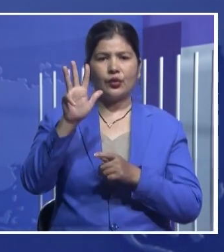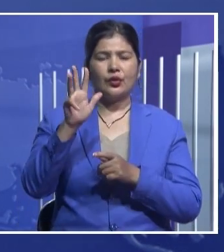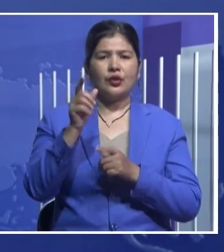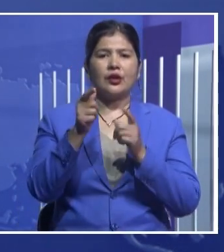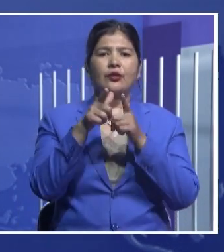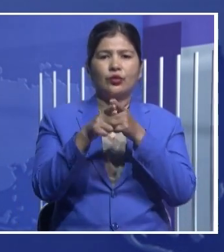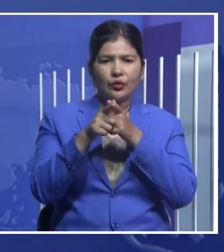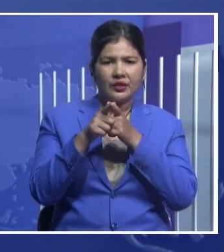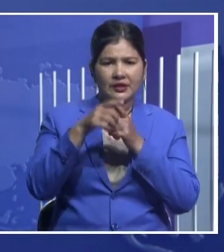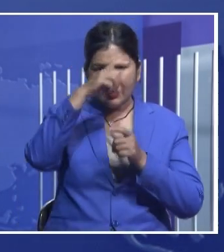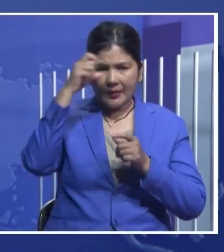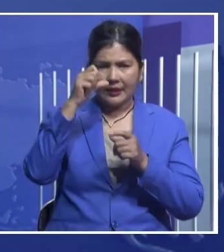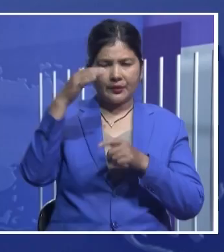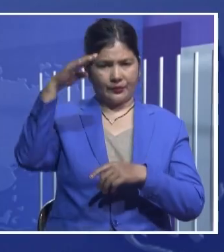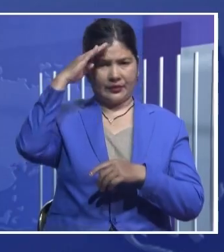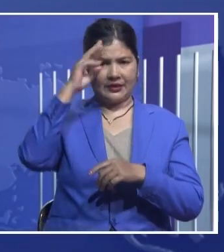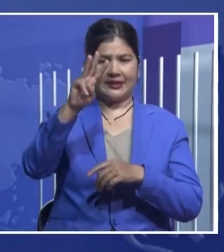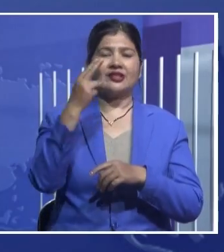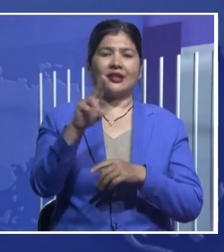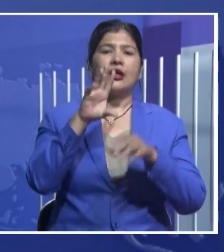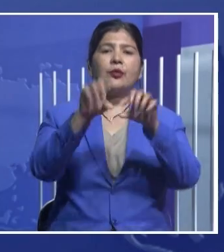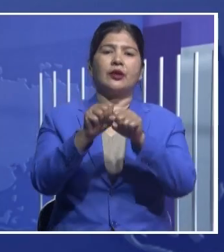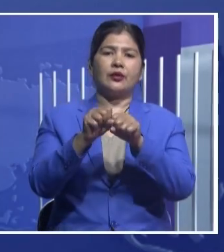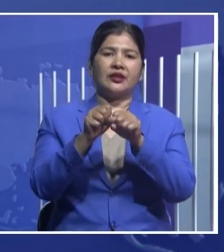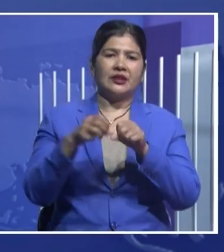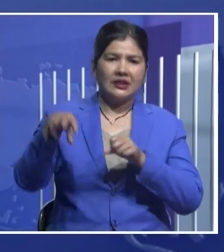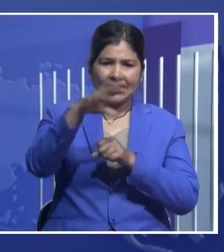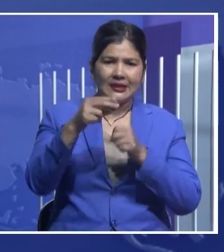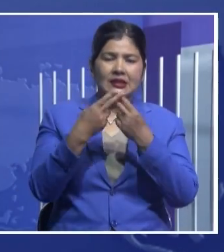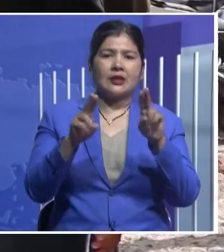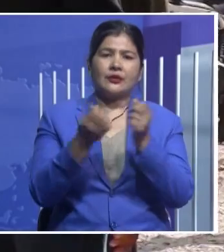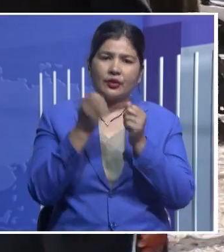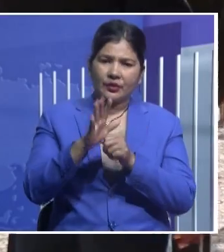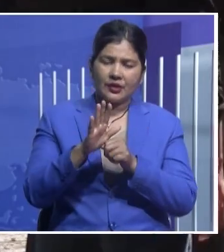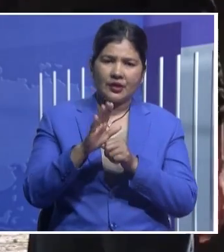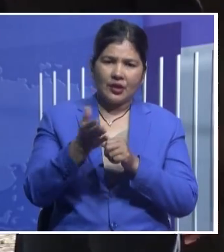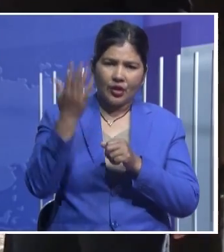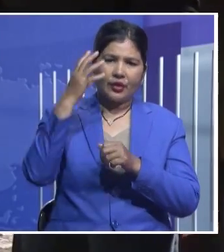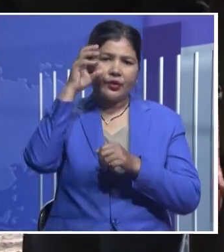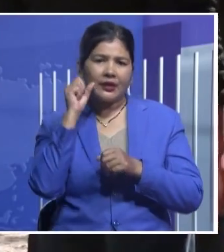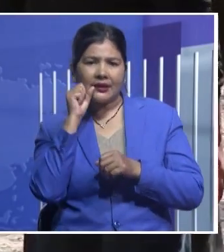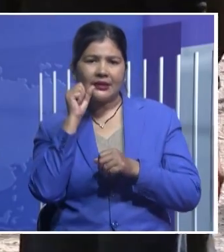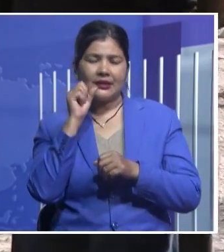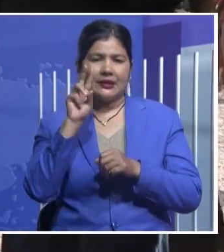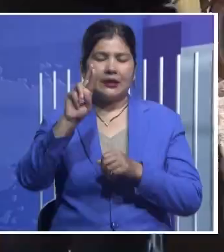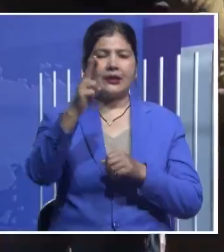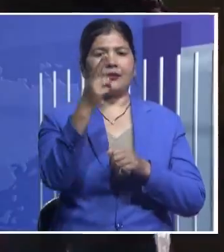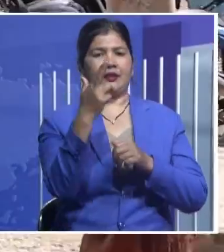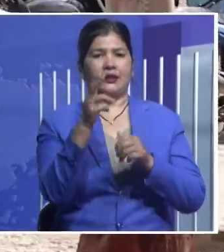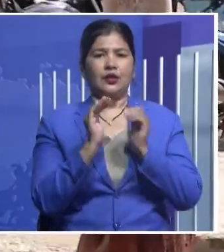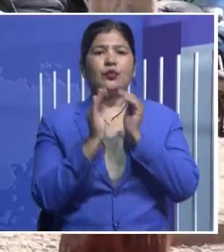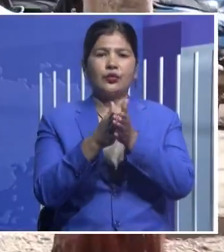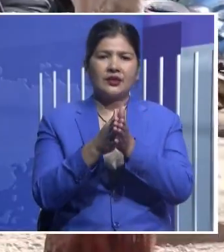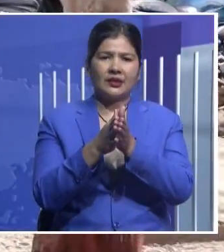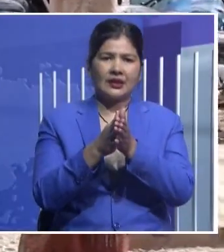गोलीसहित बाँकी प्रहरीले 3 जनालाई पक्राउ गरी सार्वजनिक गरेको छ। उनीहरूलाई गएराती डुडुवा गाउँपालिका 4 राप्ती पुल नजिकैबाट